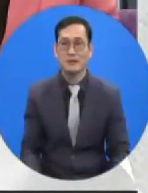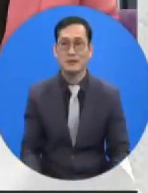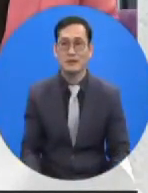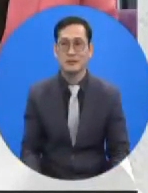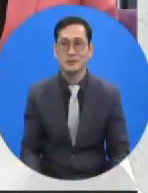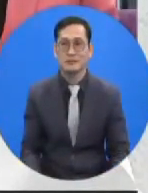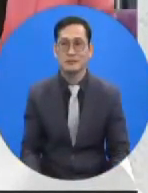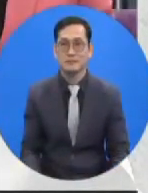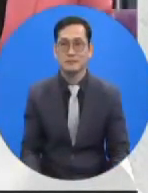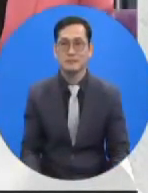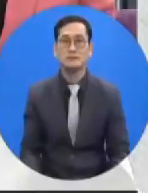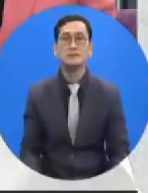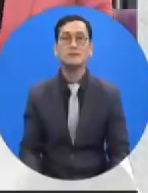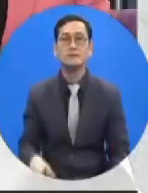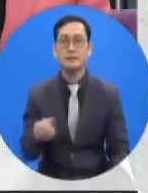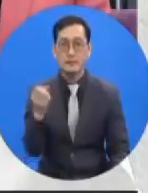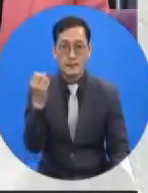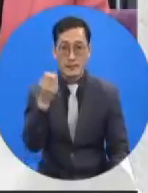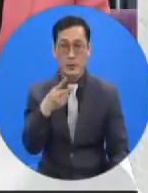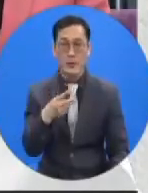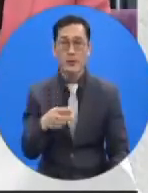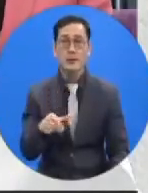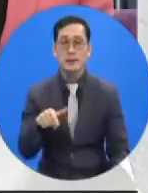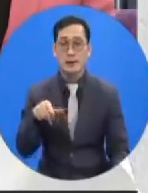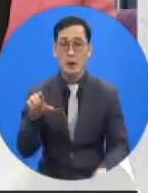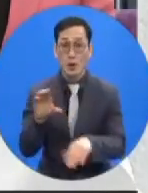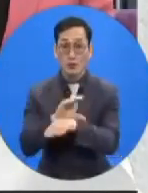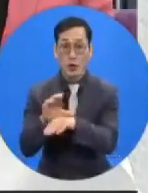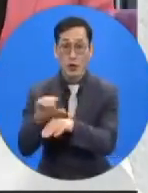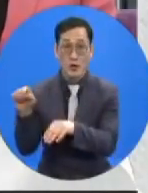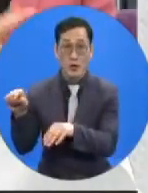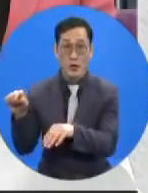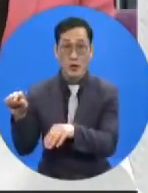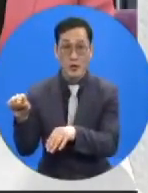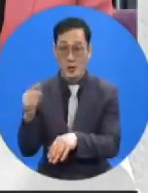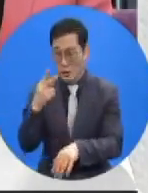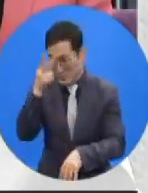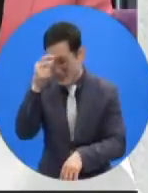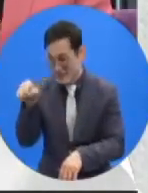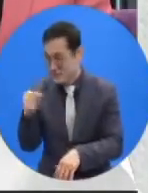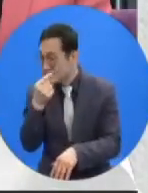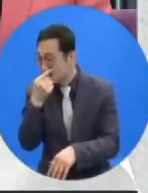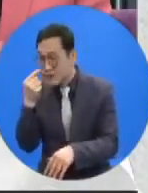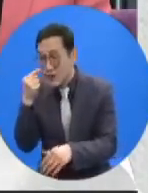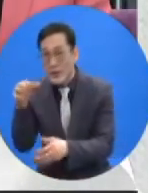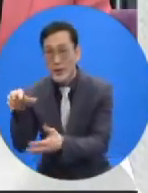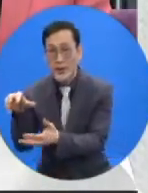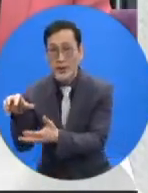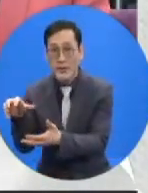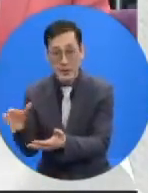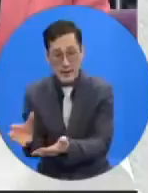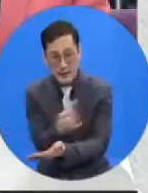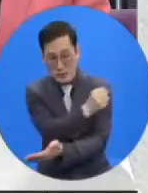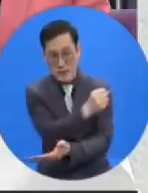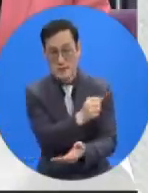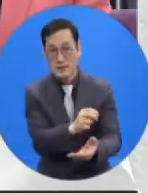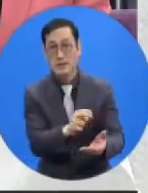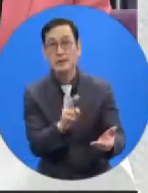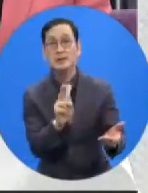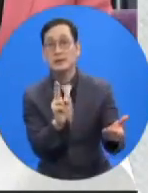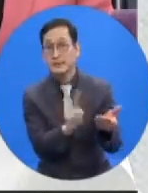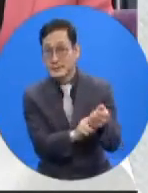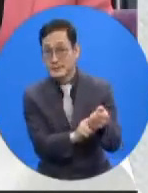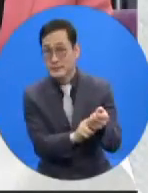생각을 합니다. 예. 그리고 지금 현재 그 PC에서요. 검찰도 이 증거를 뭐 은닉이나 은멸 뭐 다른